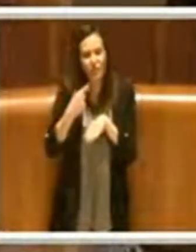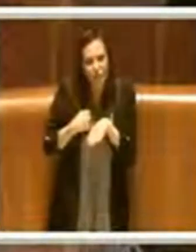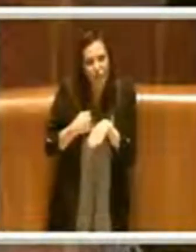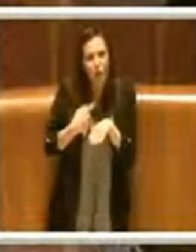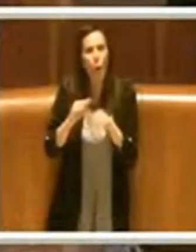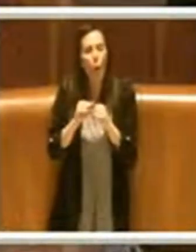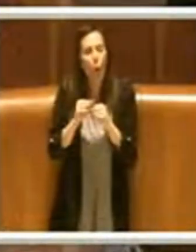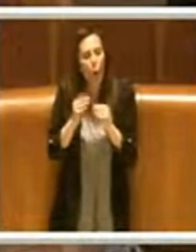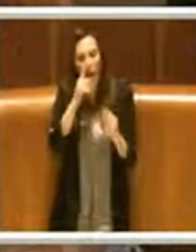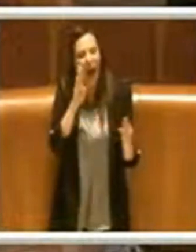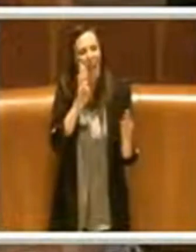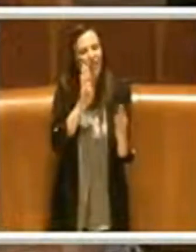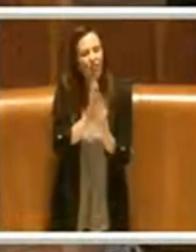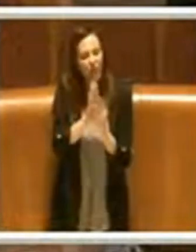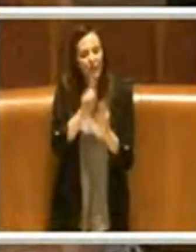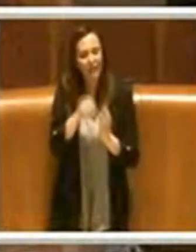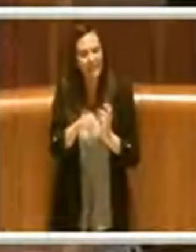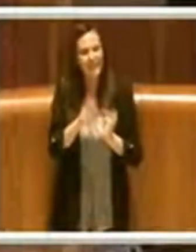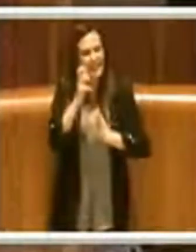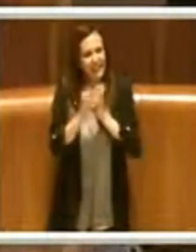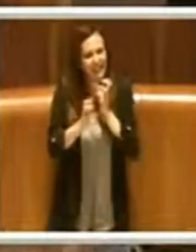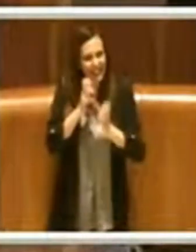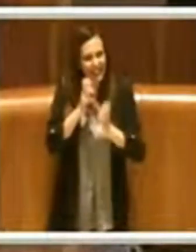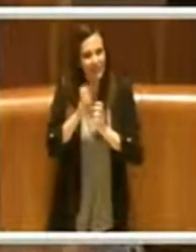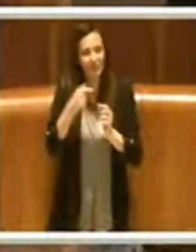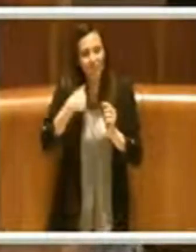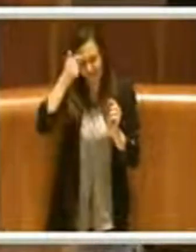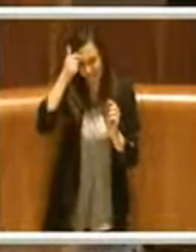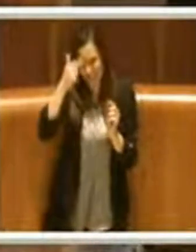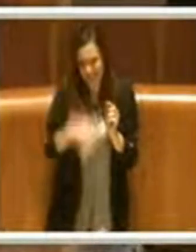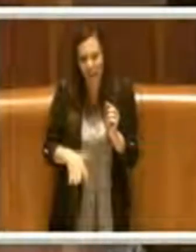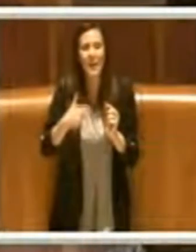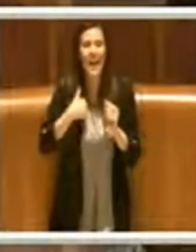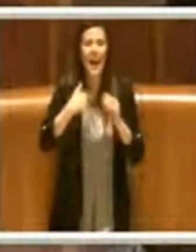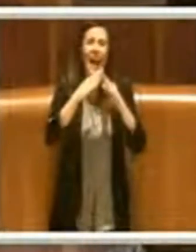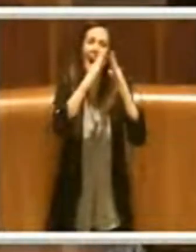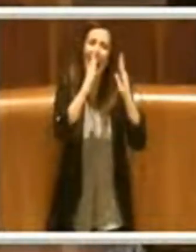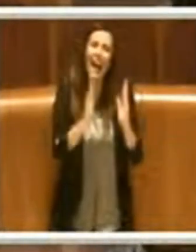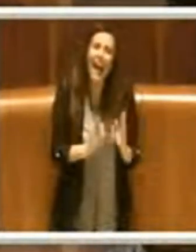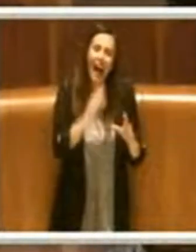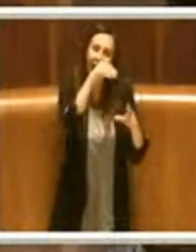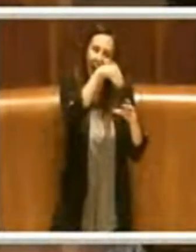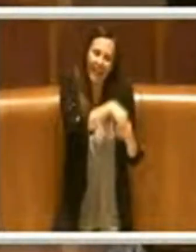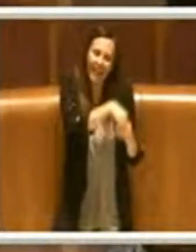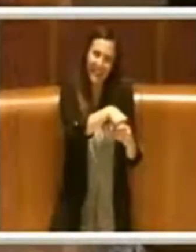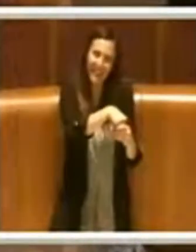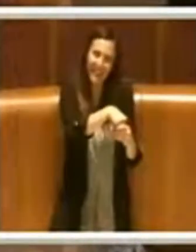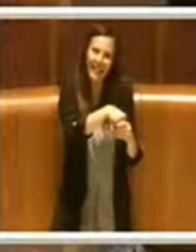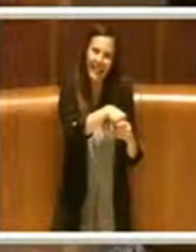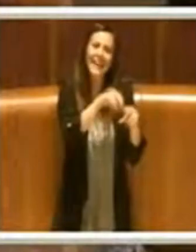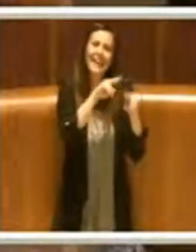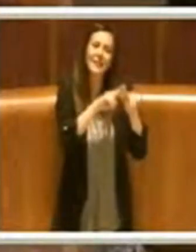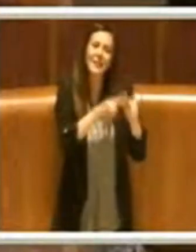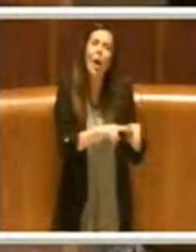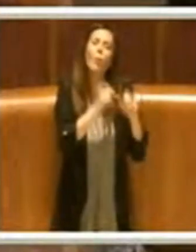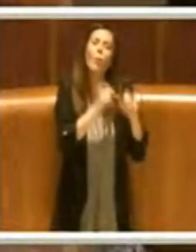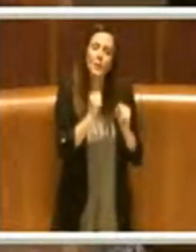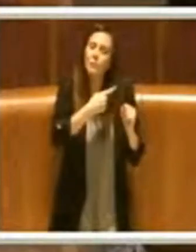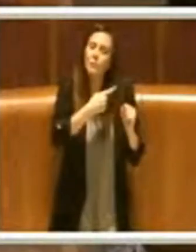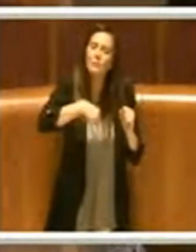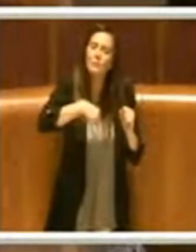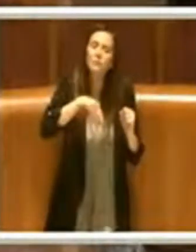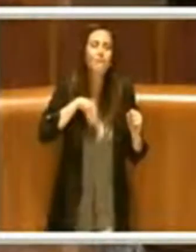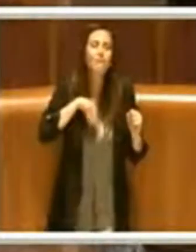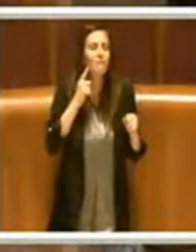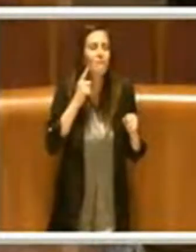fronte a questa criticità. Oggi sappiamo che nelle nostre case noi possiamo sentirci sicuri.